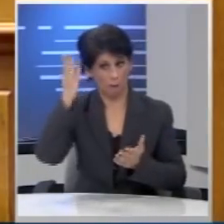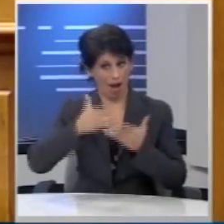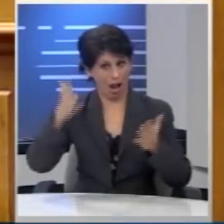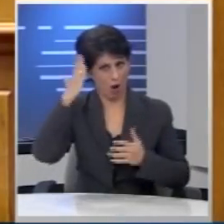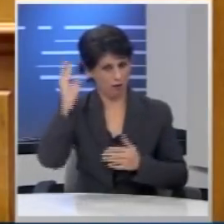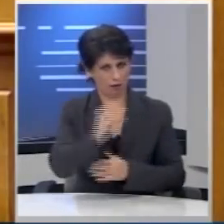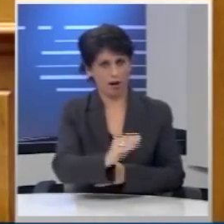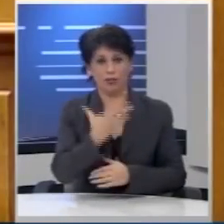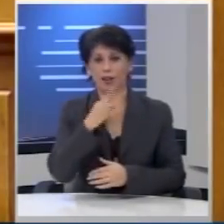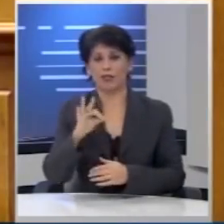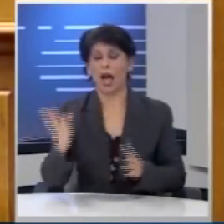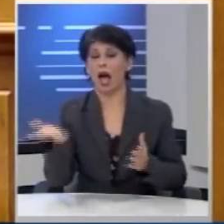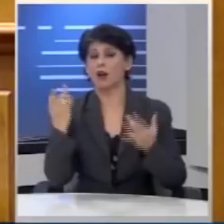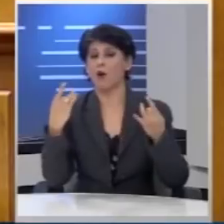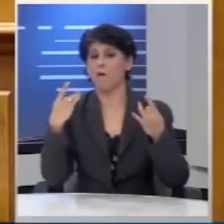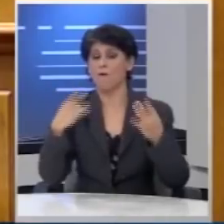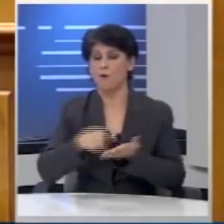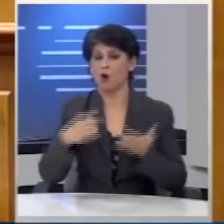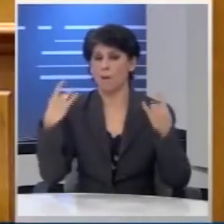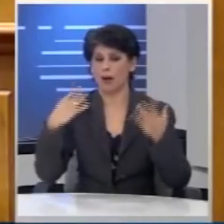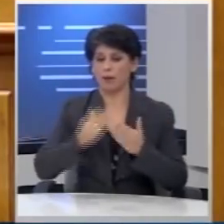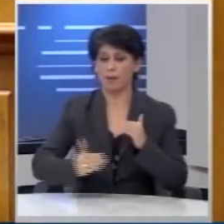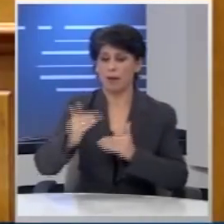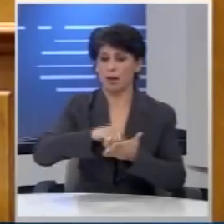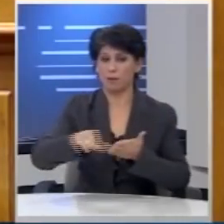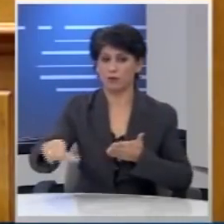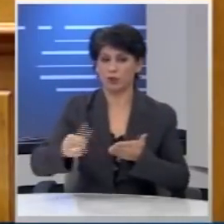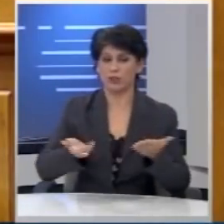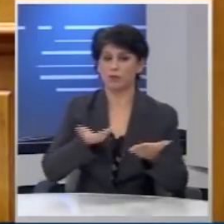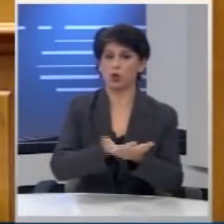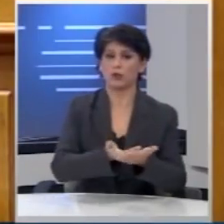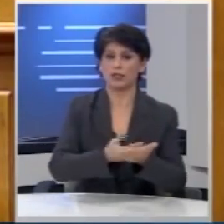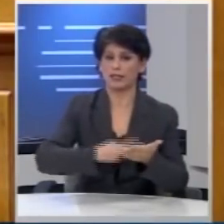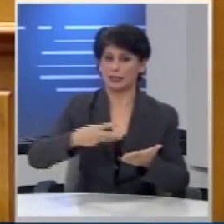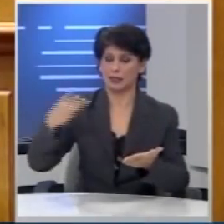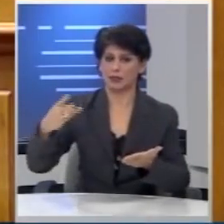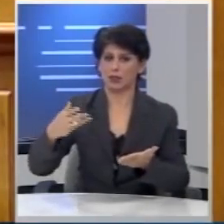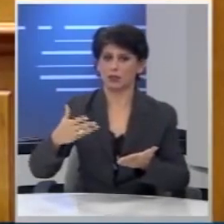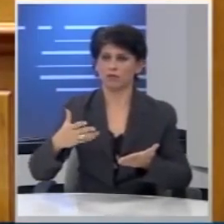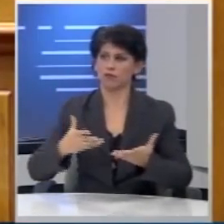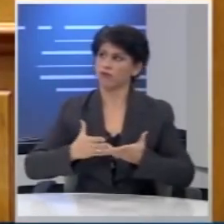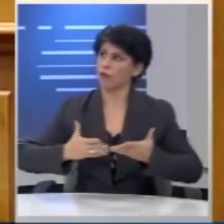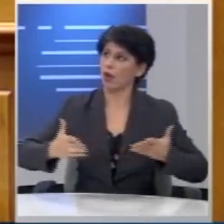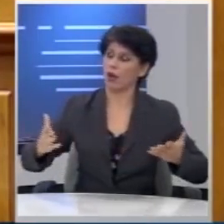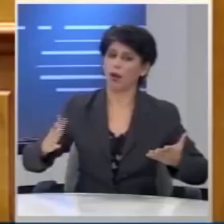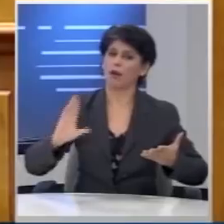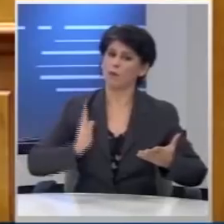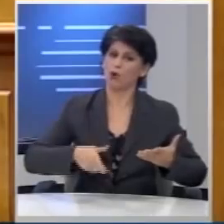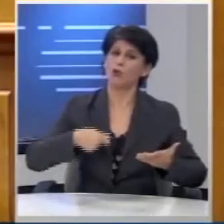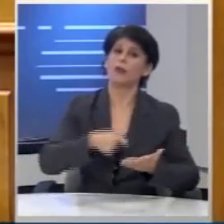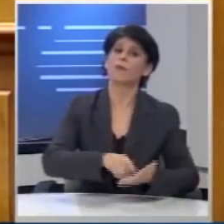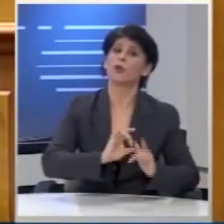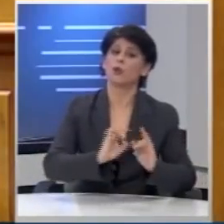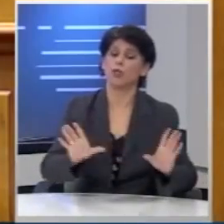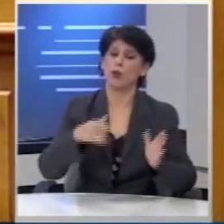κεφάλαιο? Δηλαδή, αν έρθουν οι φοροαπαλλαγές με υπεραποσβέσεις της πρότασης ΣΥΡΙΖΑ και οι μεγαλοσχήμονες μπορούν να μην πληρώνουν